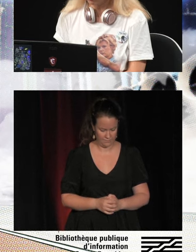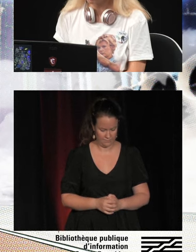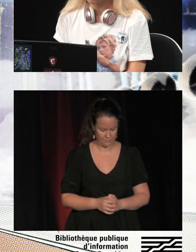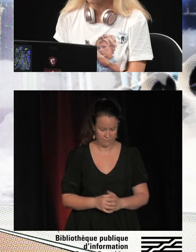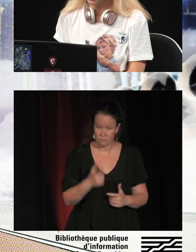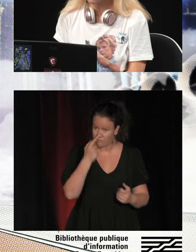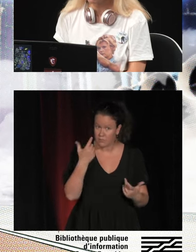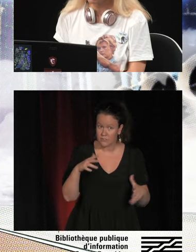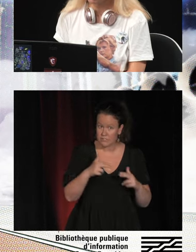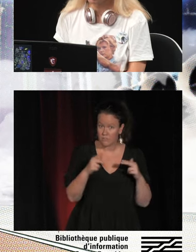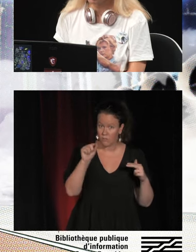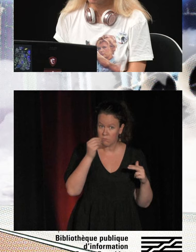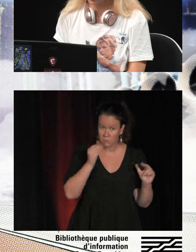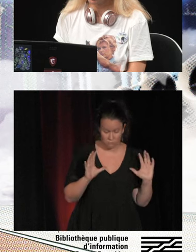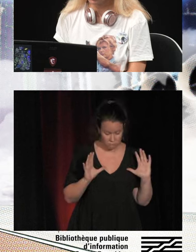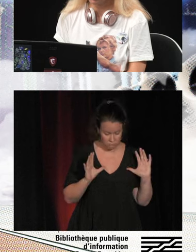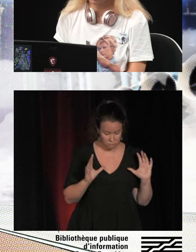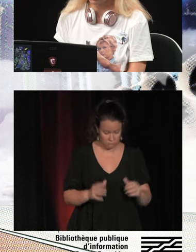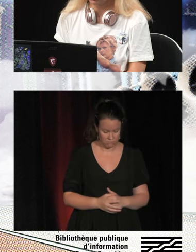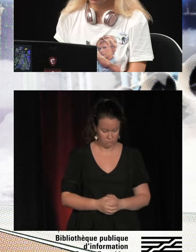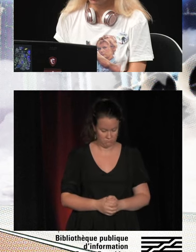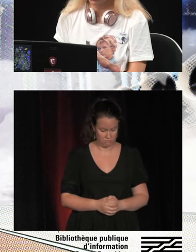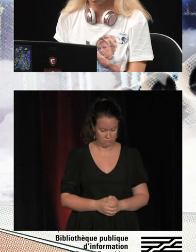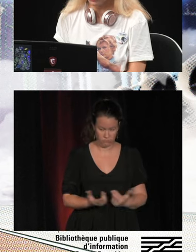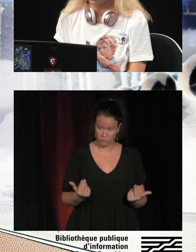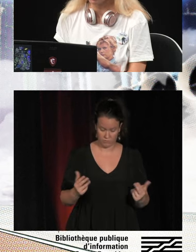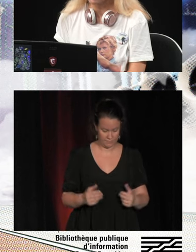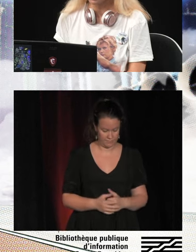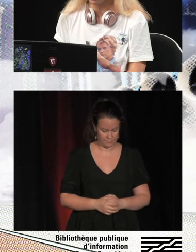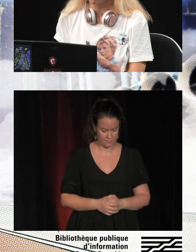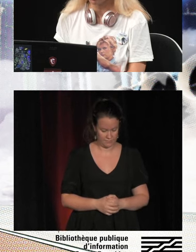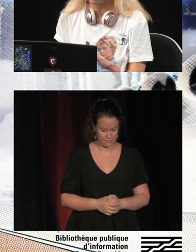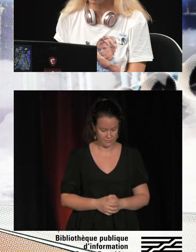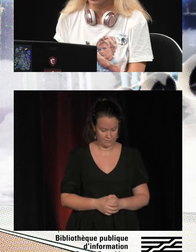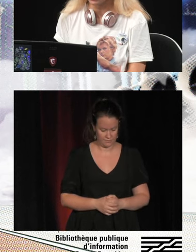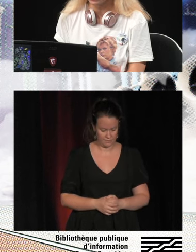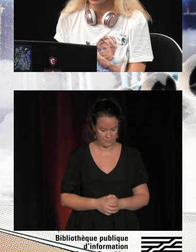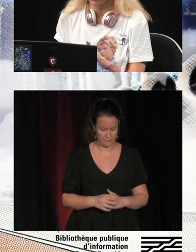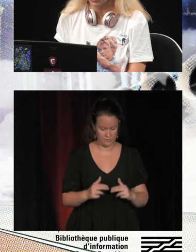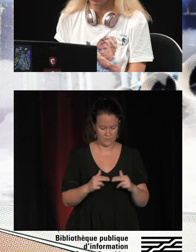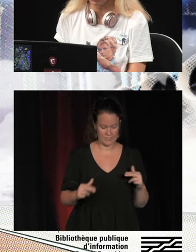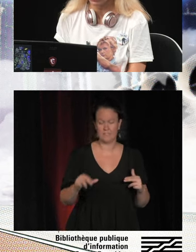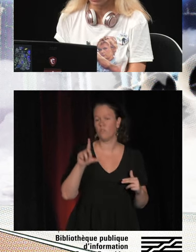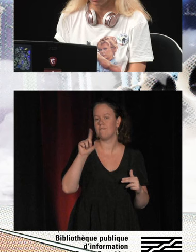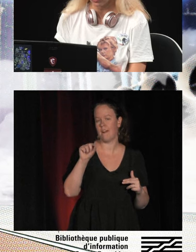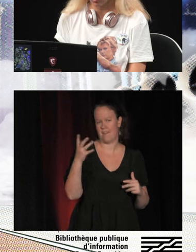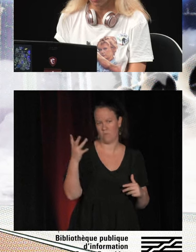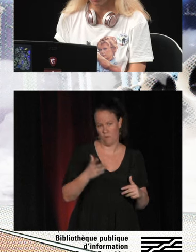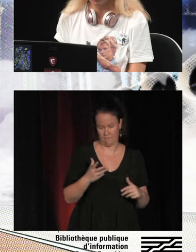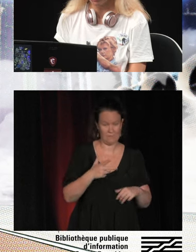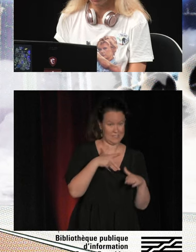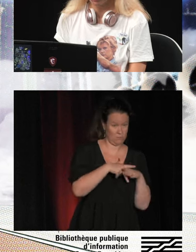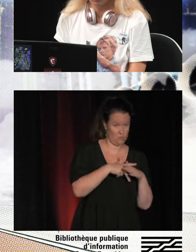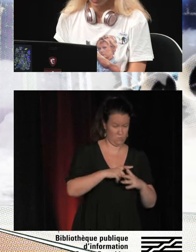On est bientôt au bout de ce niveau 20, hein, en vrai. Non mais ça va, en fait vraiment pour le niveau 20, ce qui est très pénible, c'est le